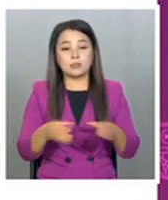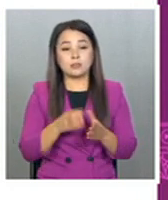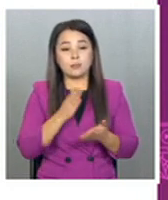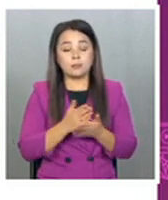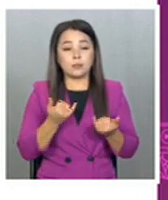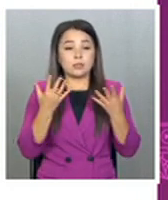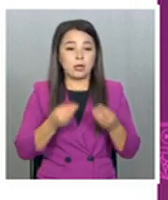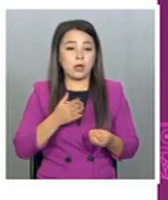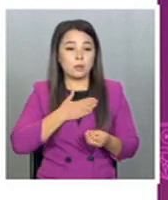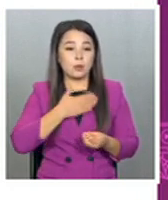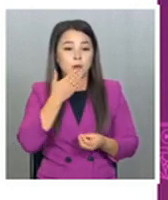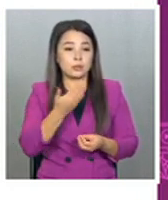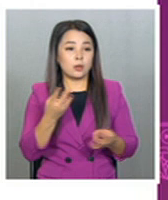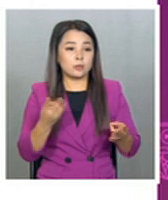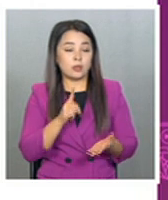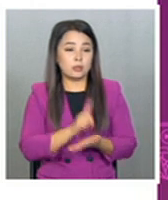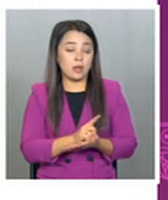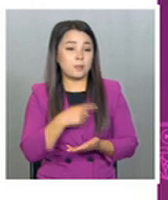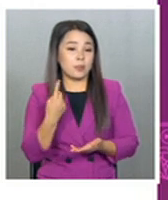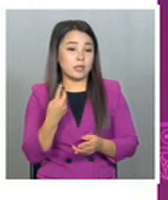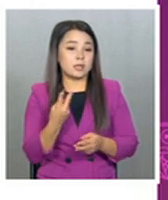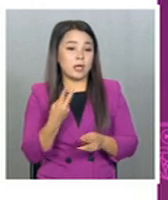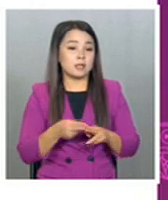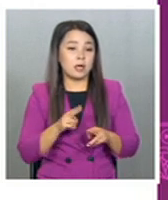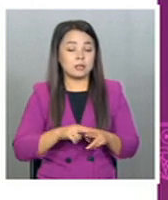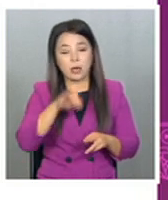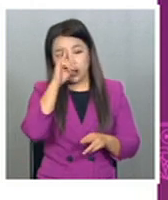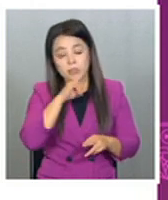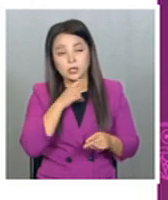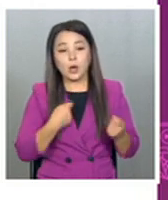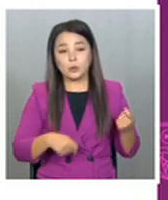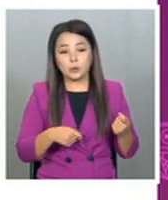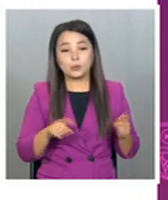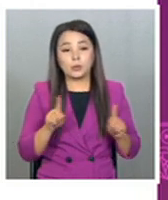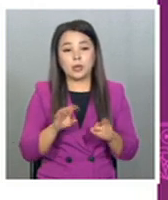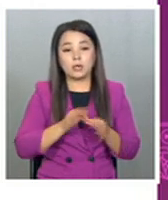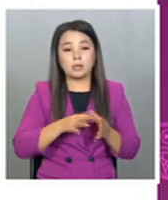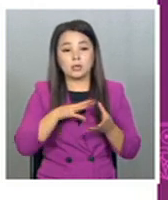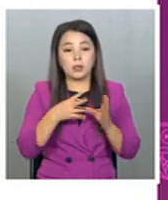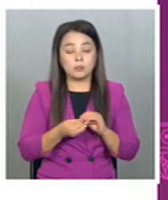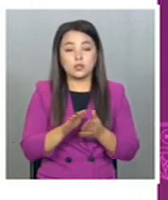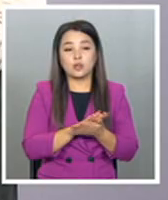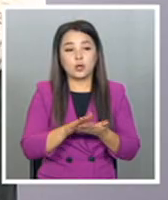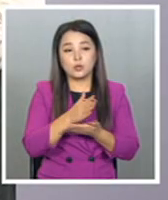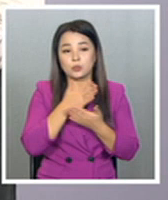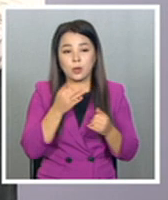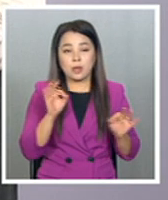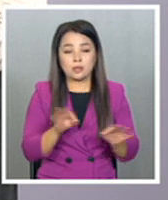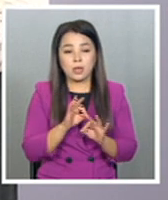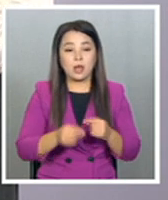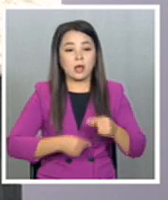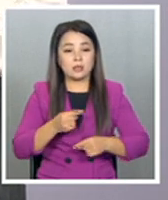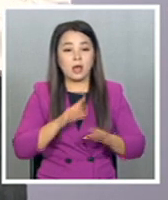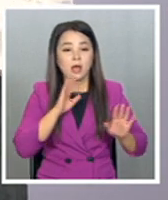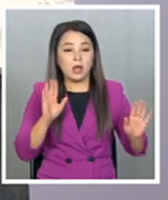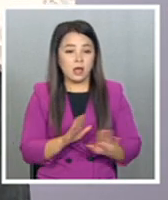бізге ұлттық өнер керек. Бұл бір. Екіншіден, қазақтың күйі не бір симфониялардан ешбір кем емес. Дәстүрлі